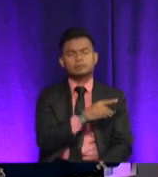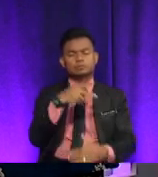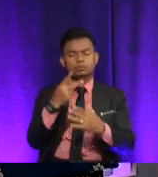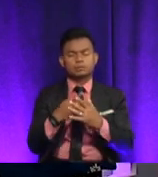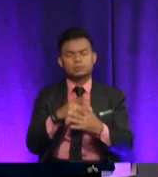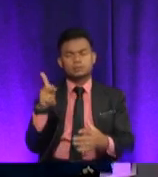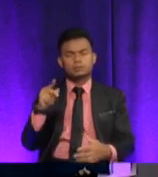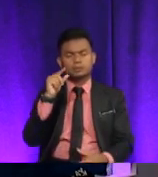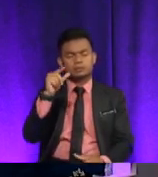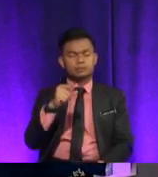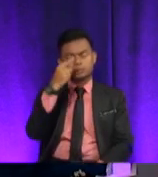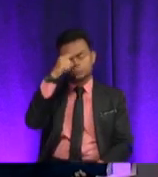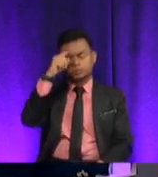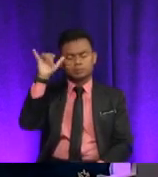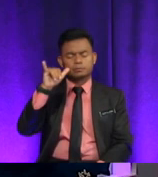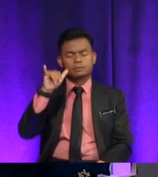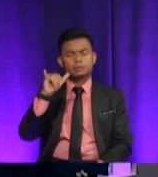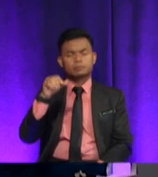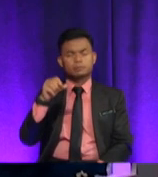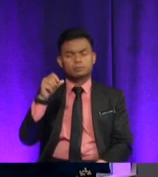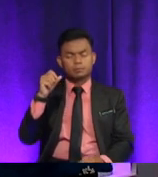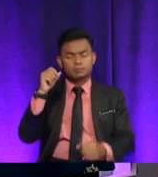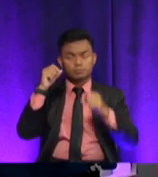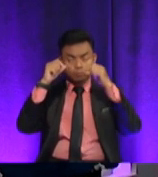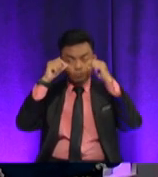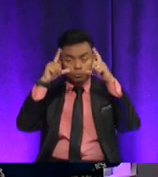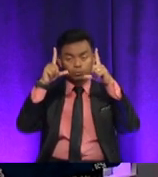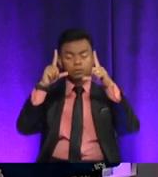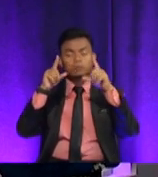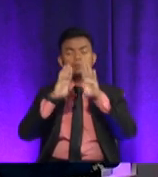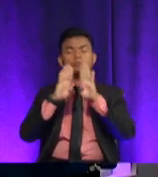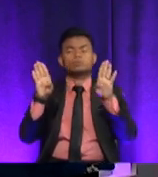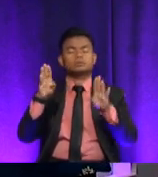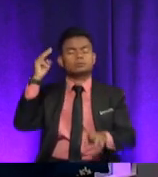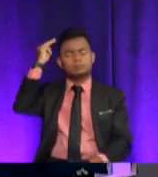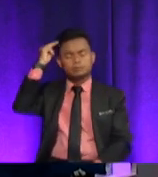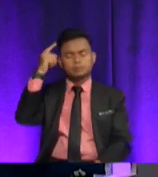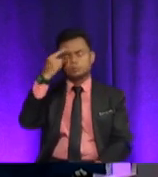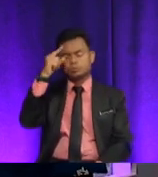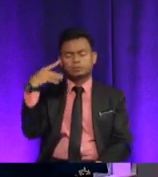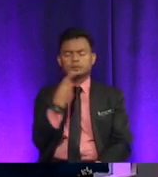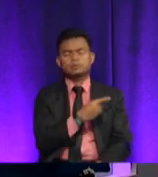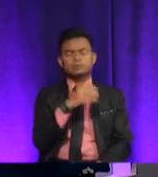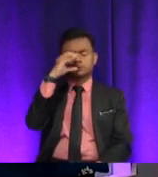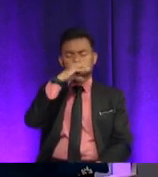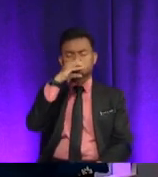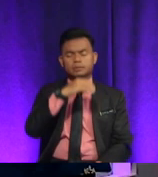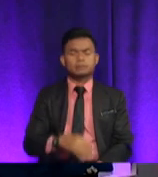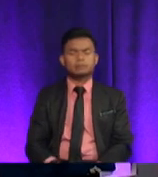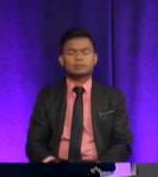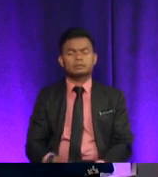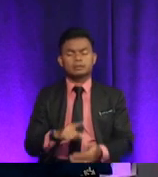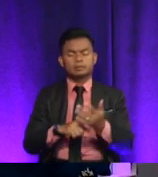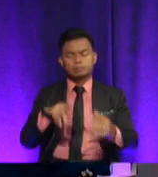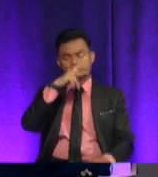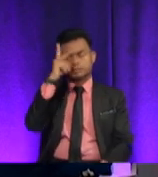pada petani tapi untuk kita sama-sama membuka Minda kita untuk kita mencari Apakah tema dalam keseluruhan syair